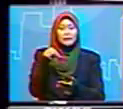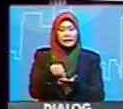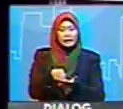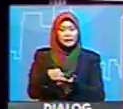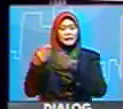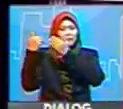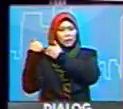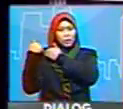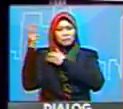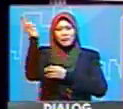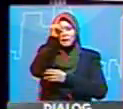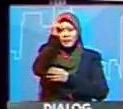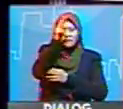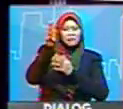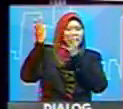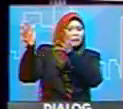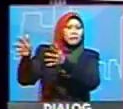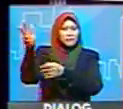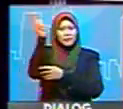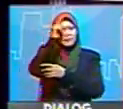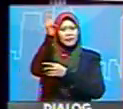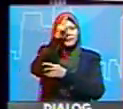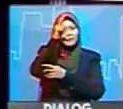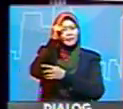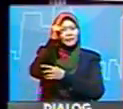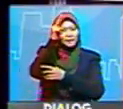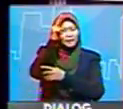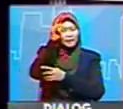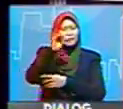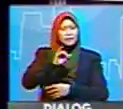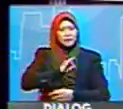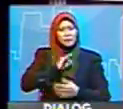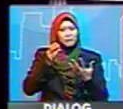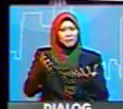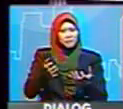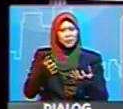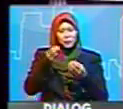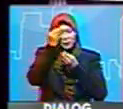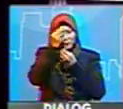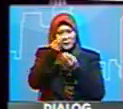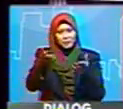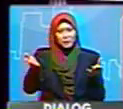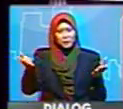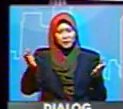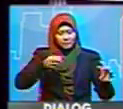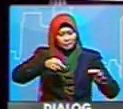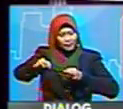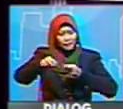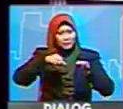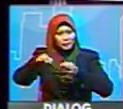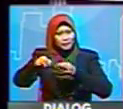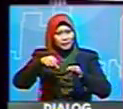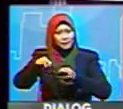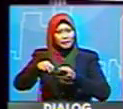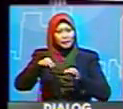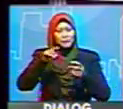tanggungjawab kerajaan semata-mata ya kerajaan dan saya cuma nak memberikan penerangan kepada